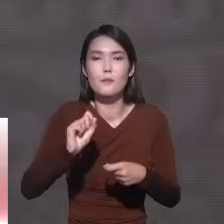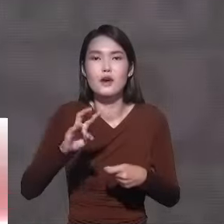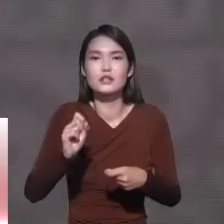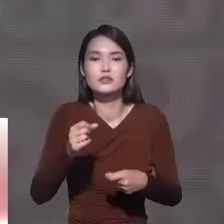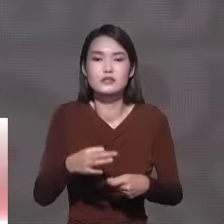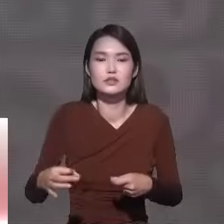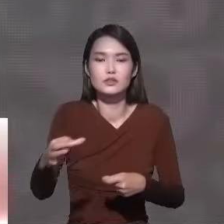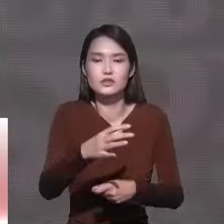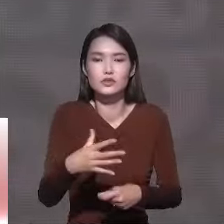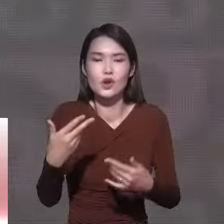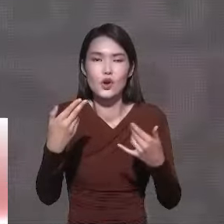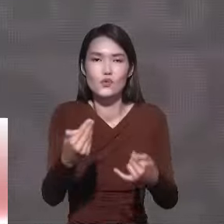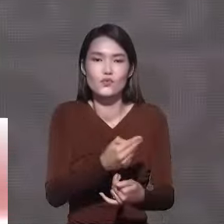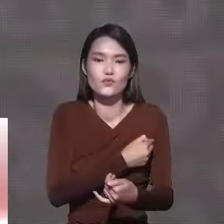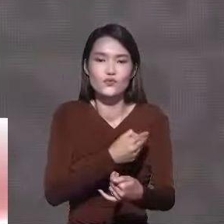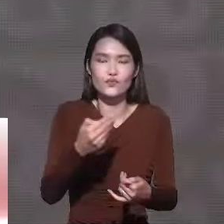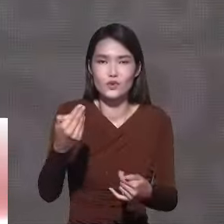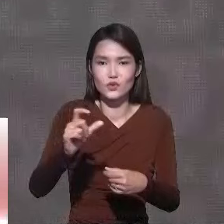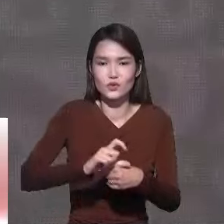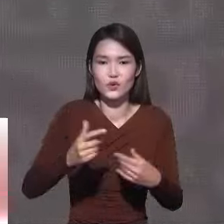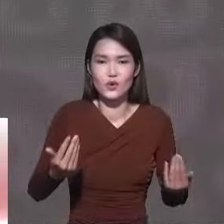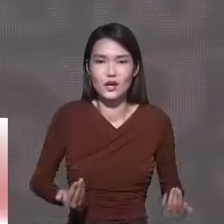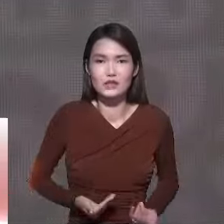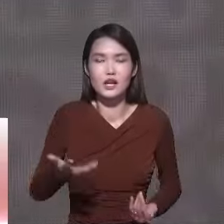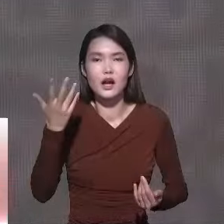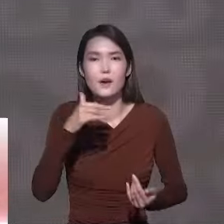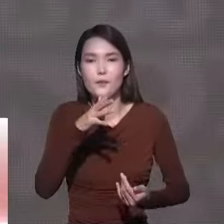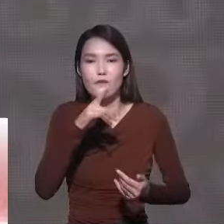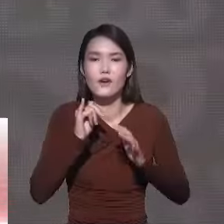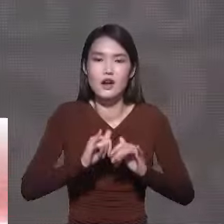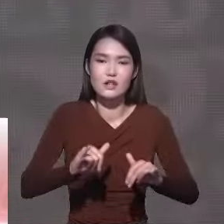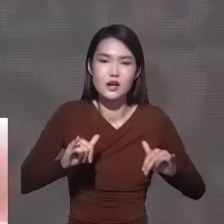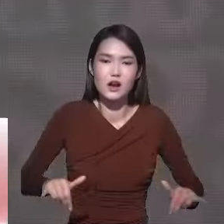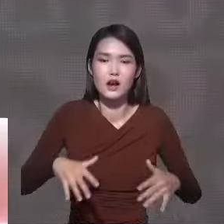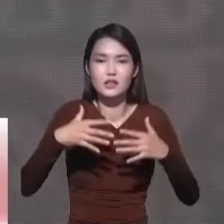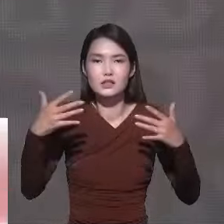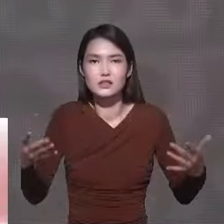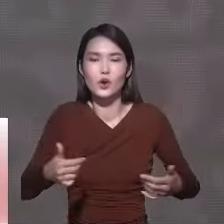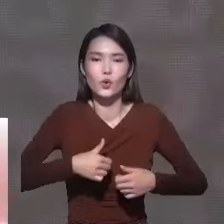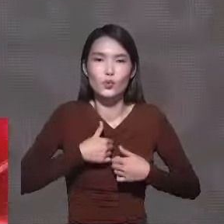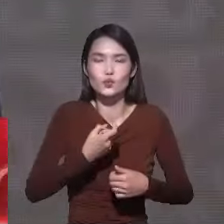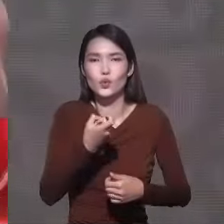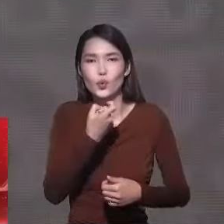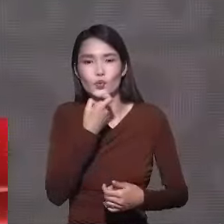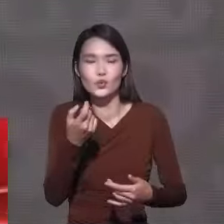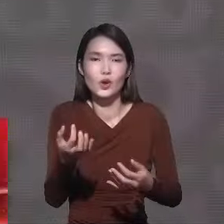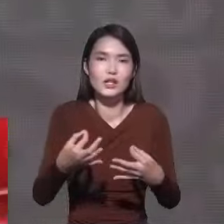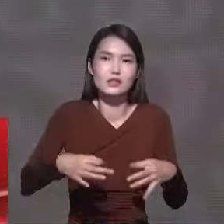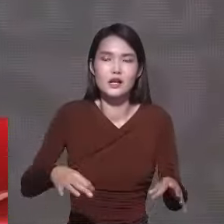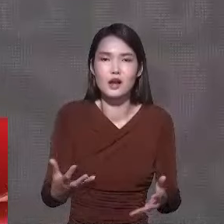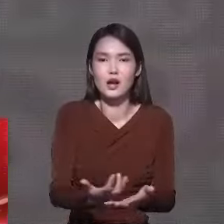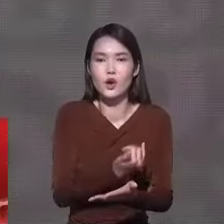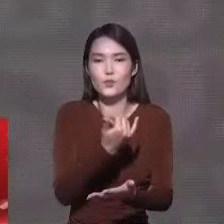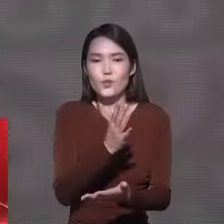пережила немало периодов в сфере животноводства. В советское время мы развивались как колхоз и совхоз, преодолели трудности в годы независимости.